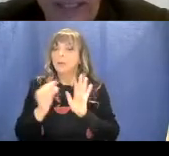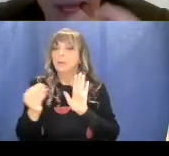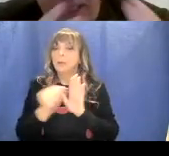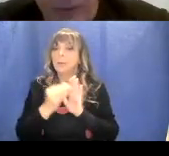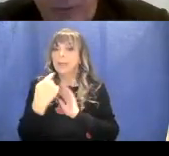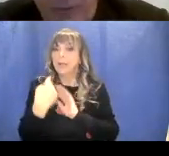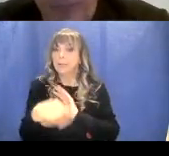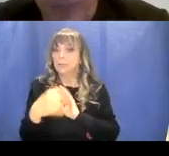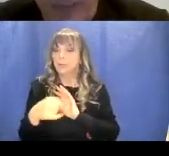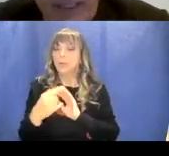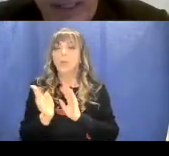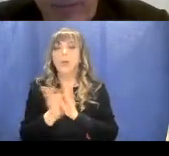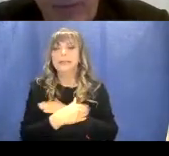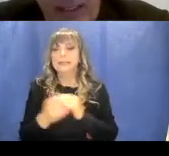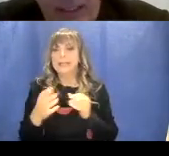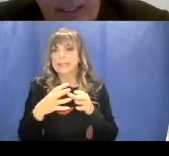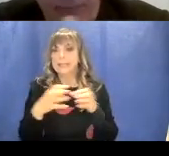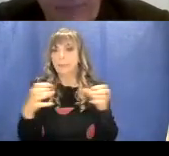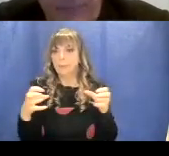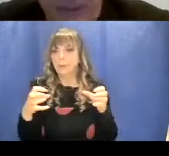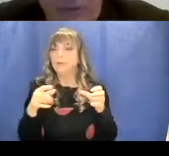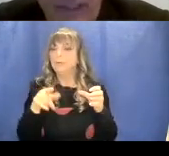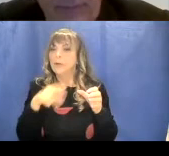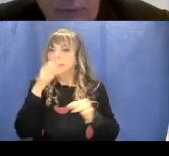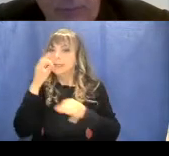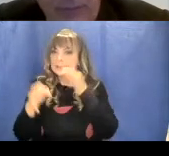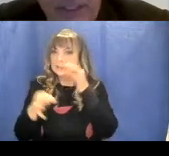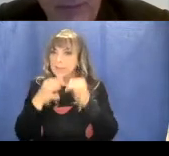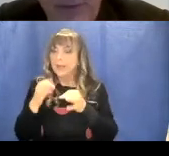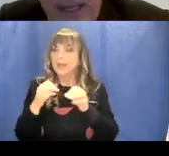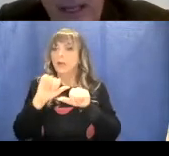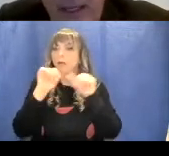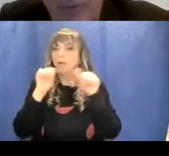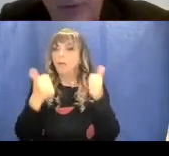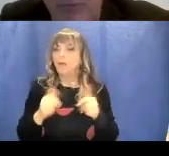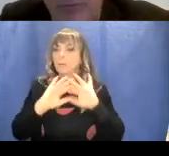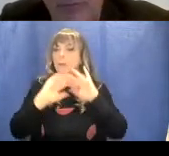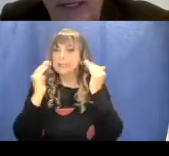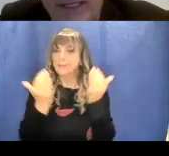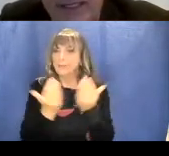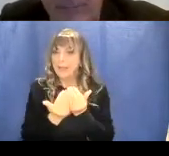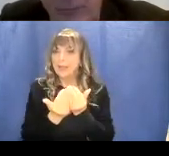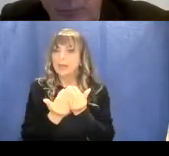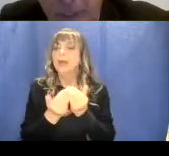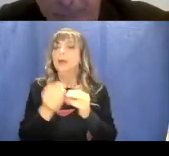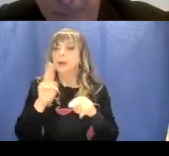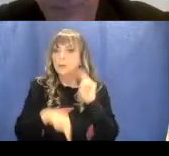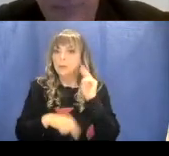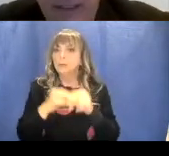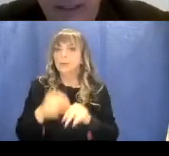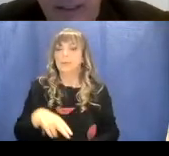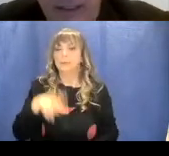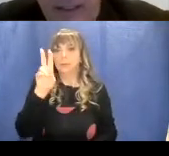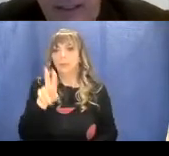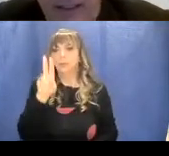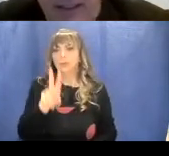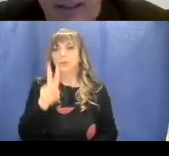dietro descrivete con la forma di una sfera questo numero viene sempre 2